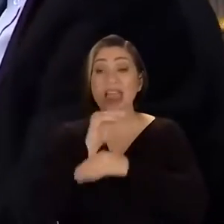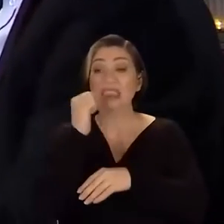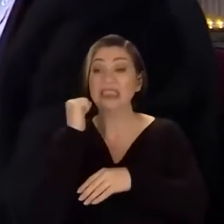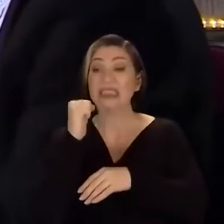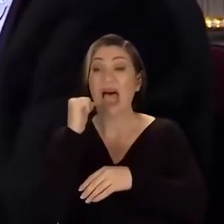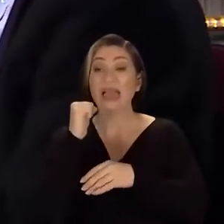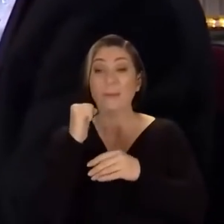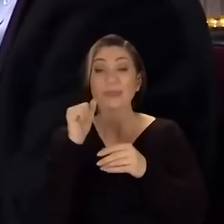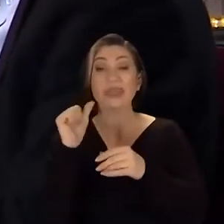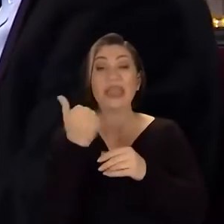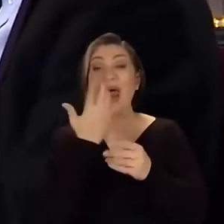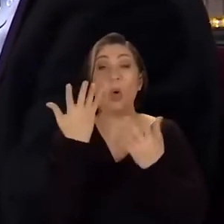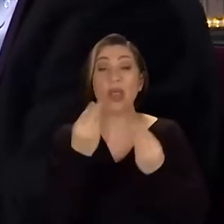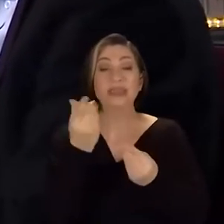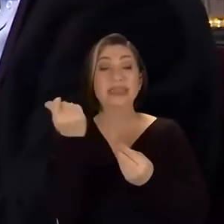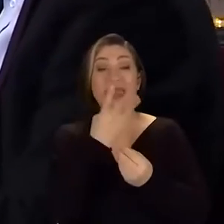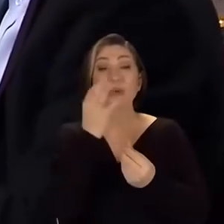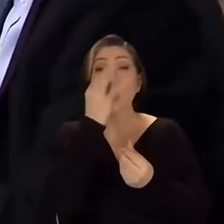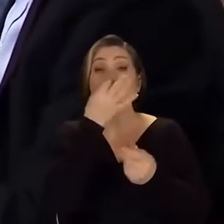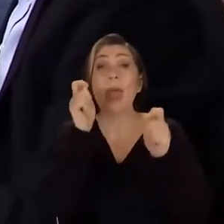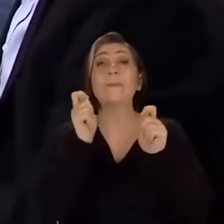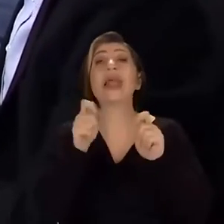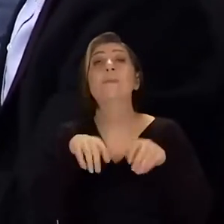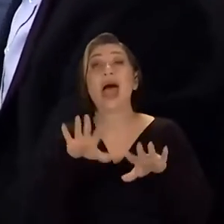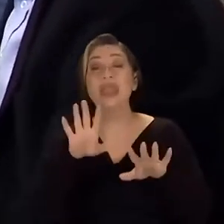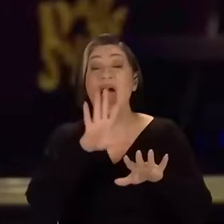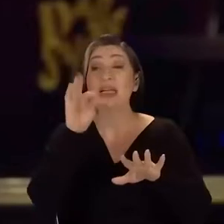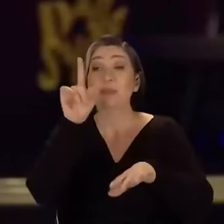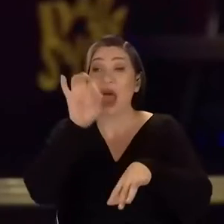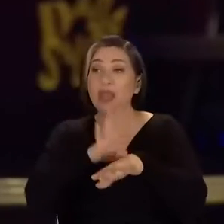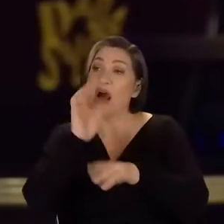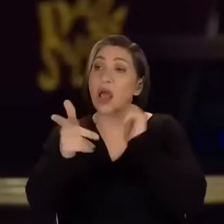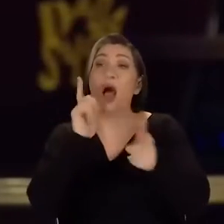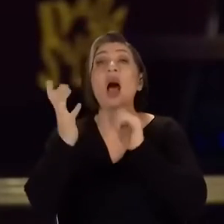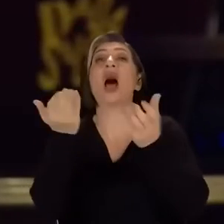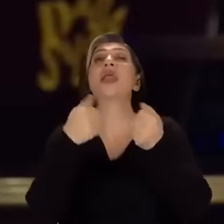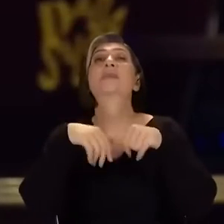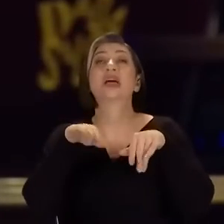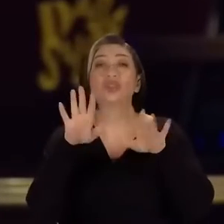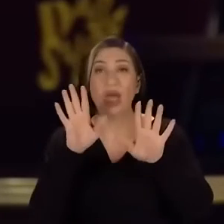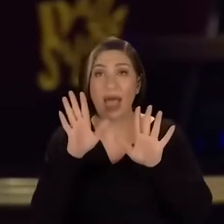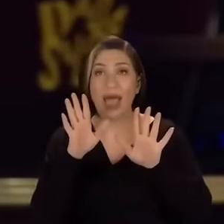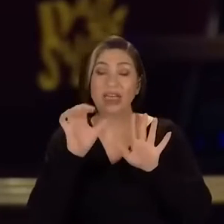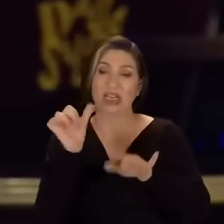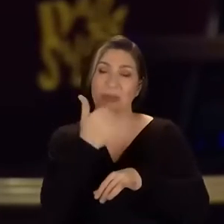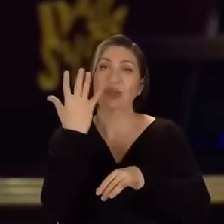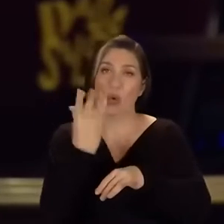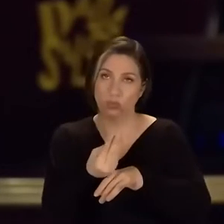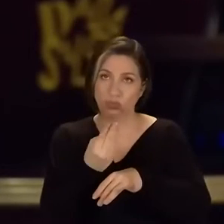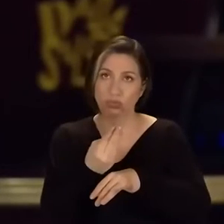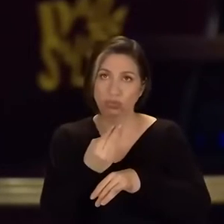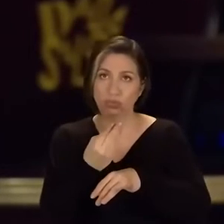sağlam varlıklar, sayısı belirli, kolay üretilemeyen, herkesin bir anda erişemeyeceği varlıklar kıymetli olmuş